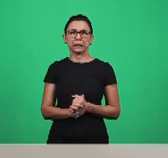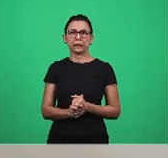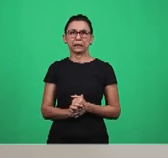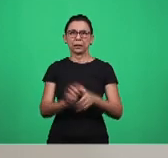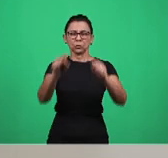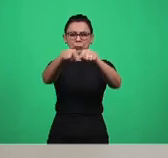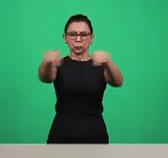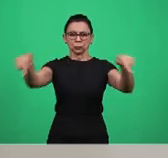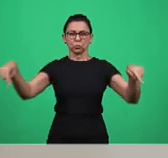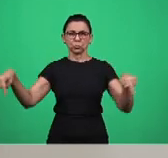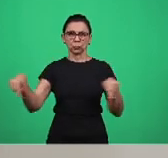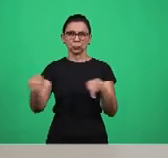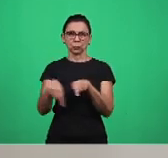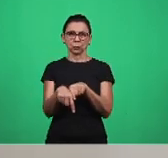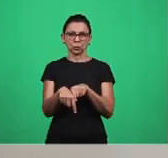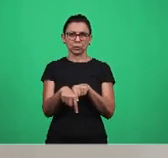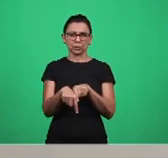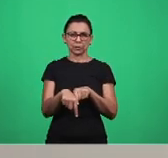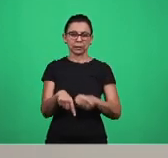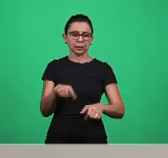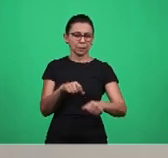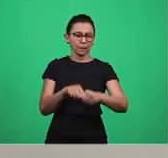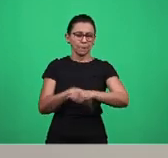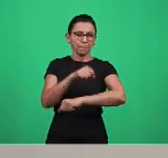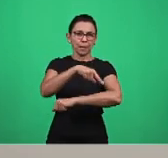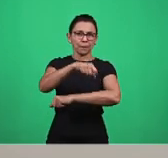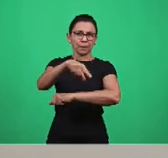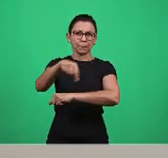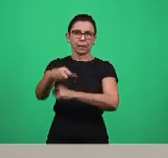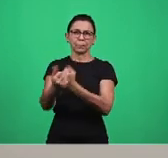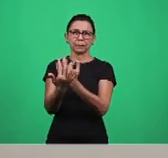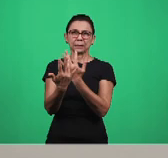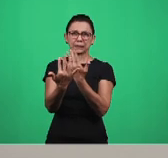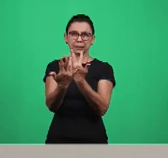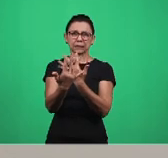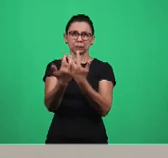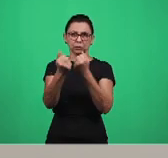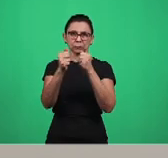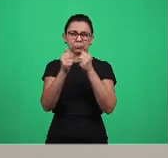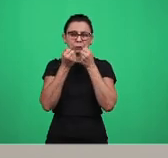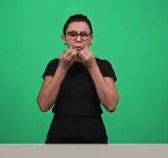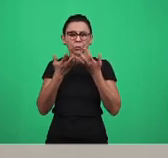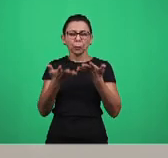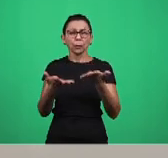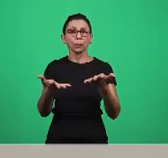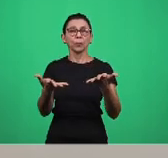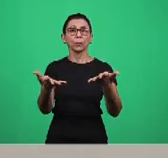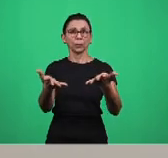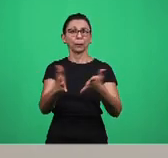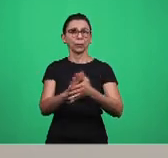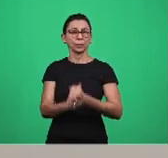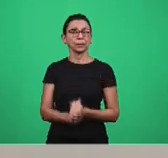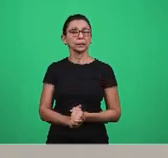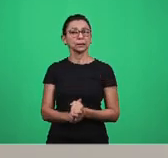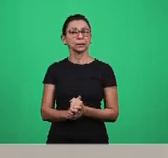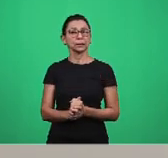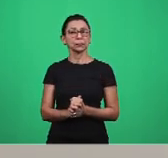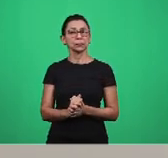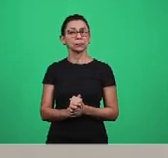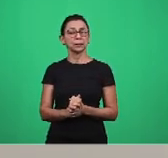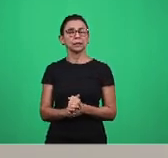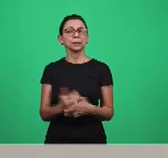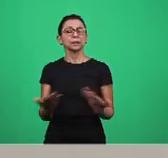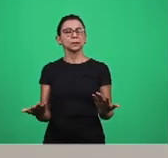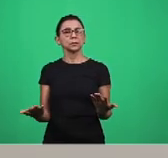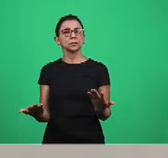monde nécessiteux. Les personnes ne veulent plus entendre de la prédication, ces annonces. Le peuple veut